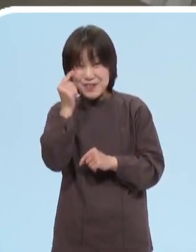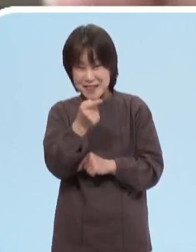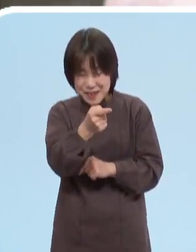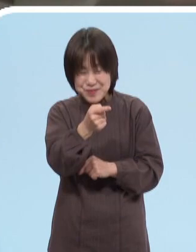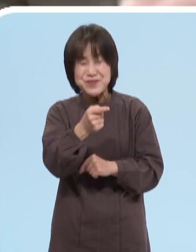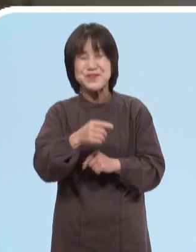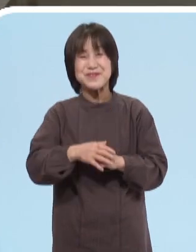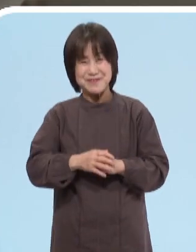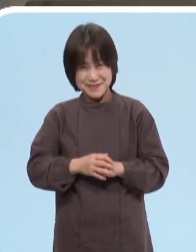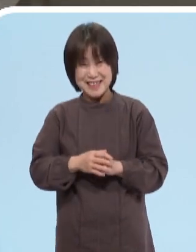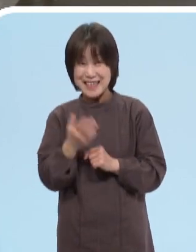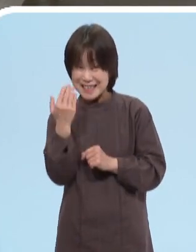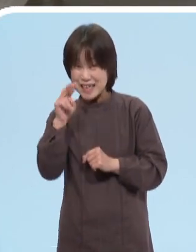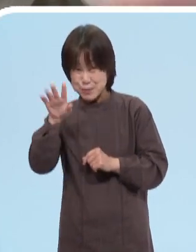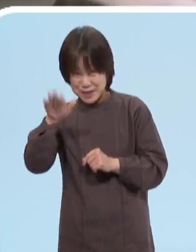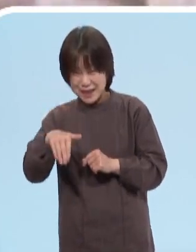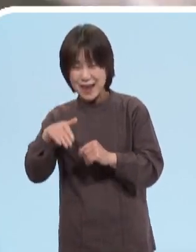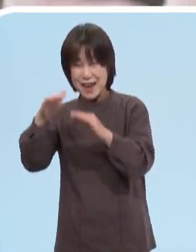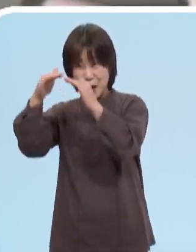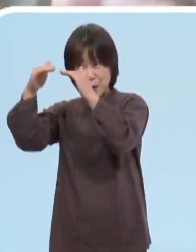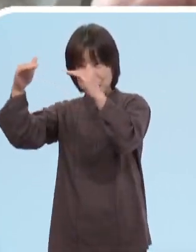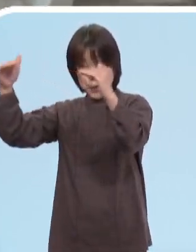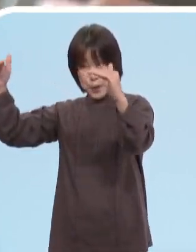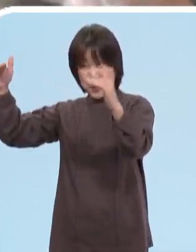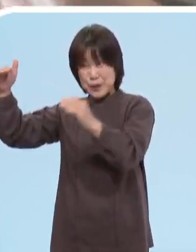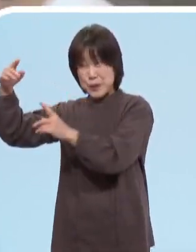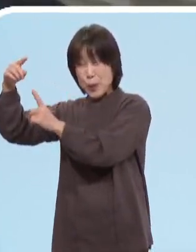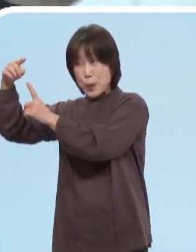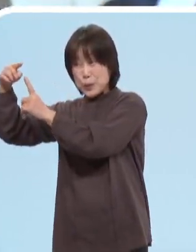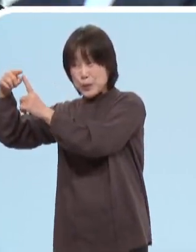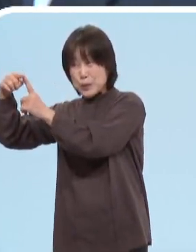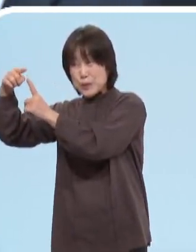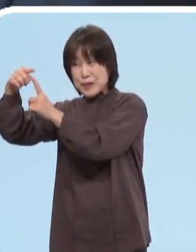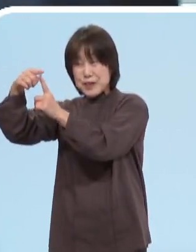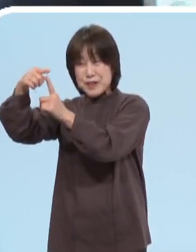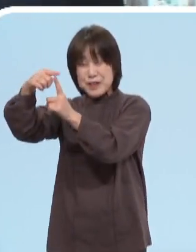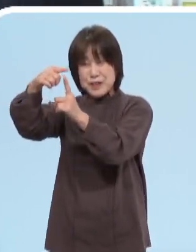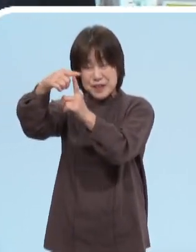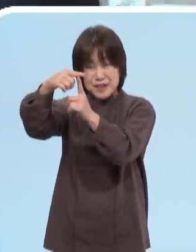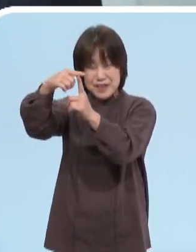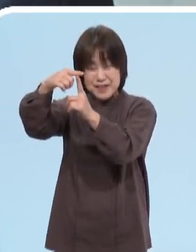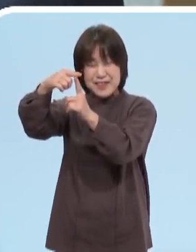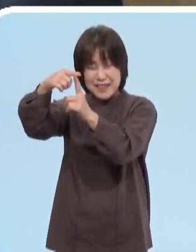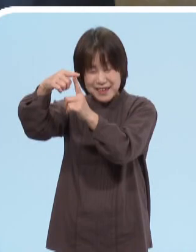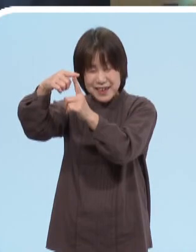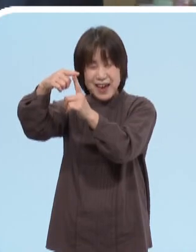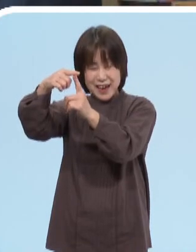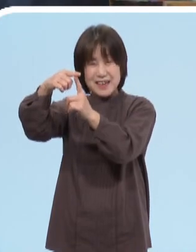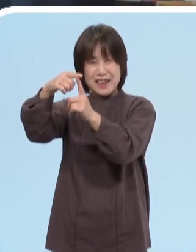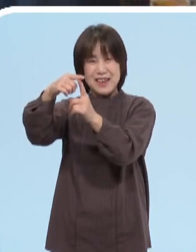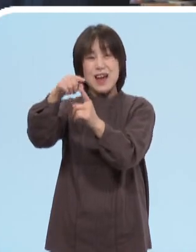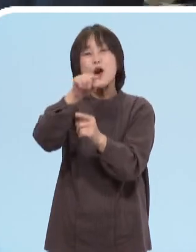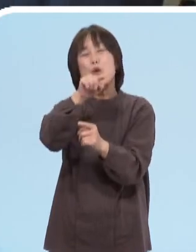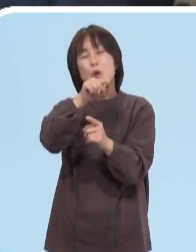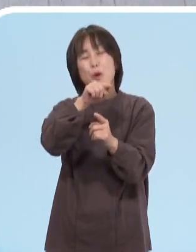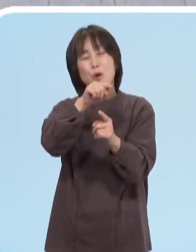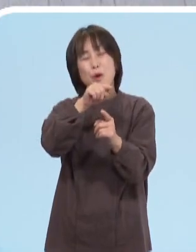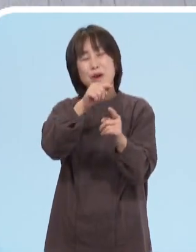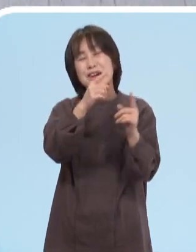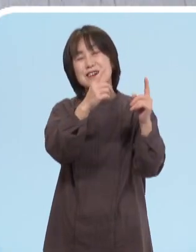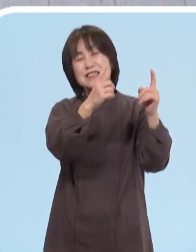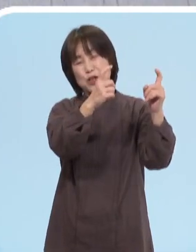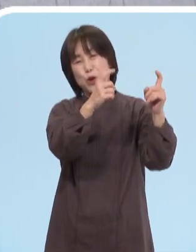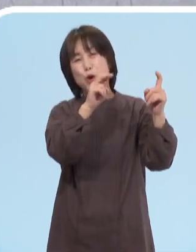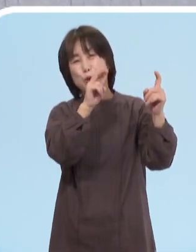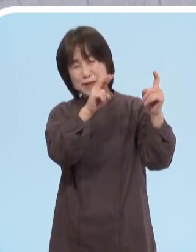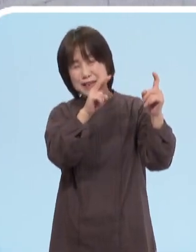ました。うちの博物館の天井付近にあった T の字の連続いうとったんは、ど